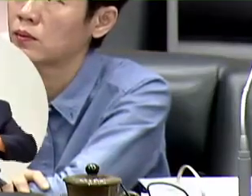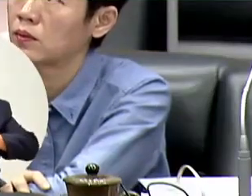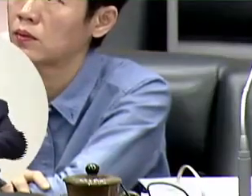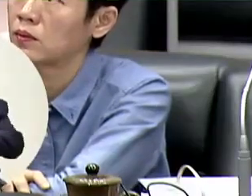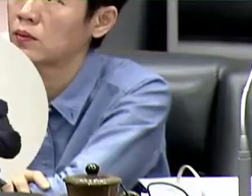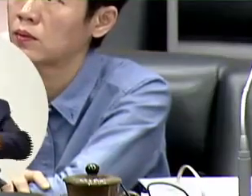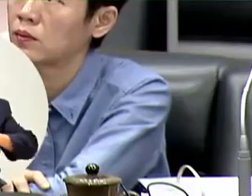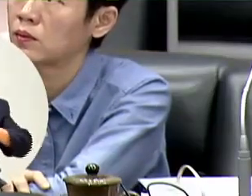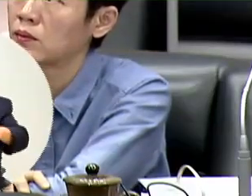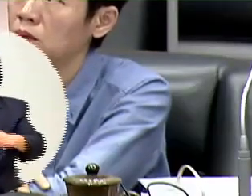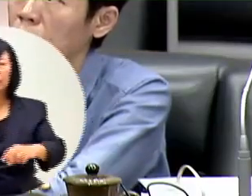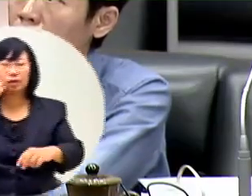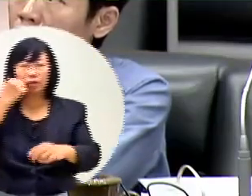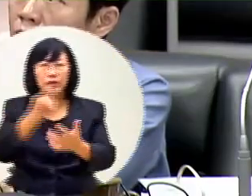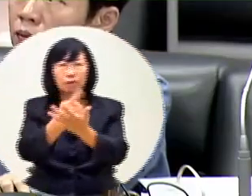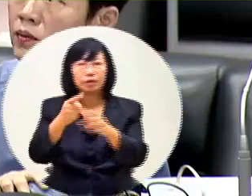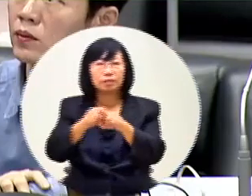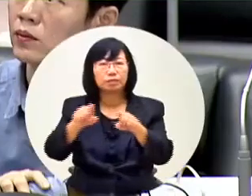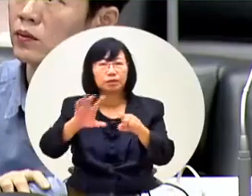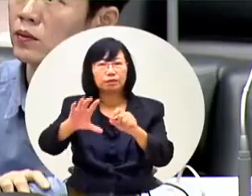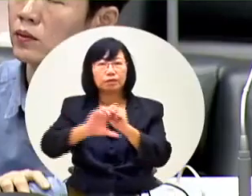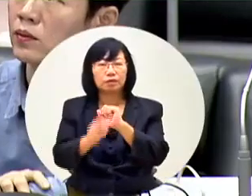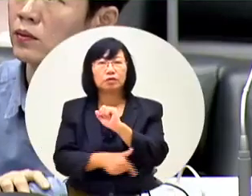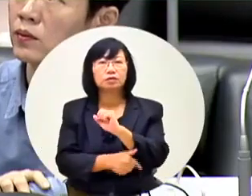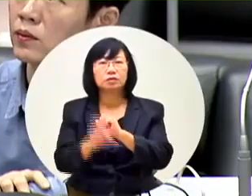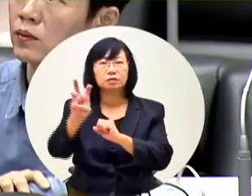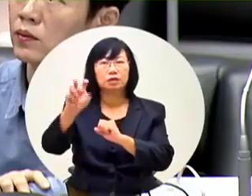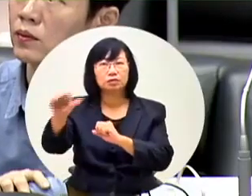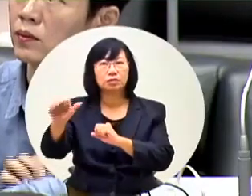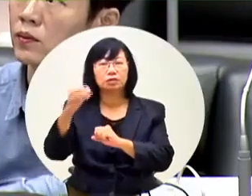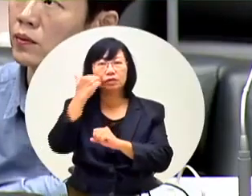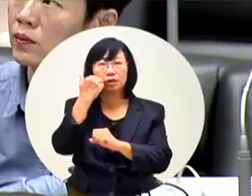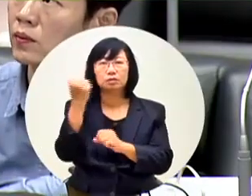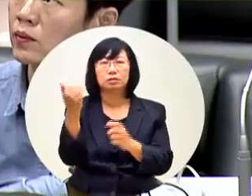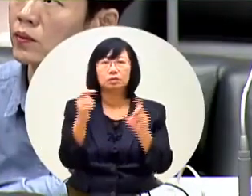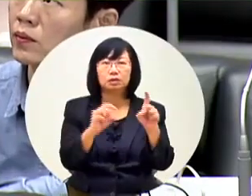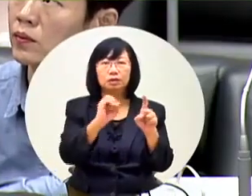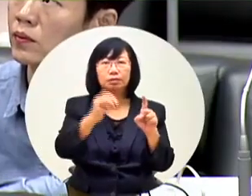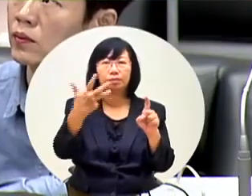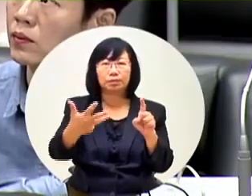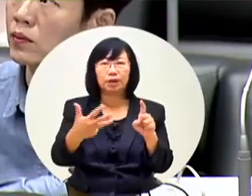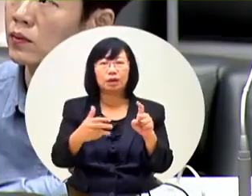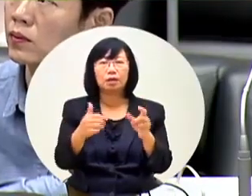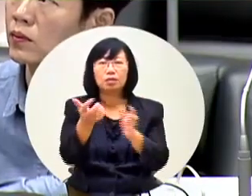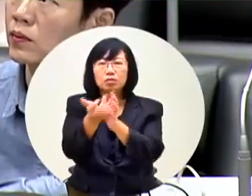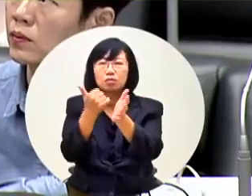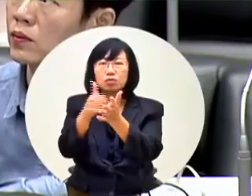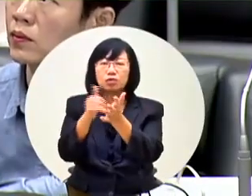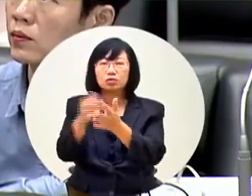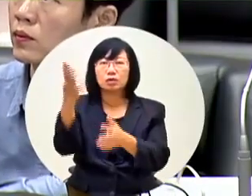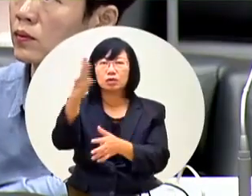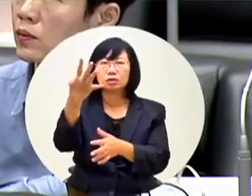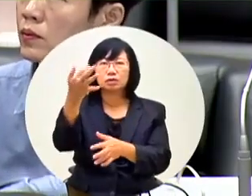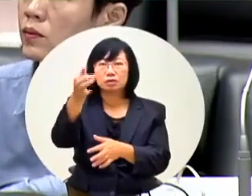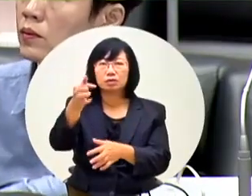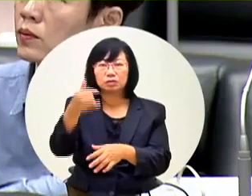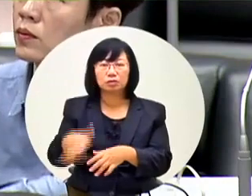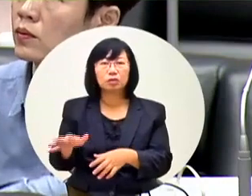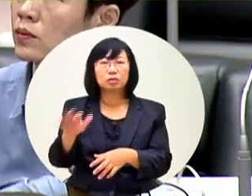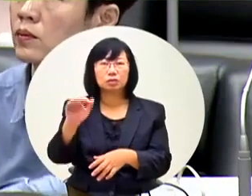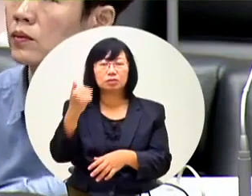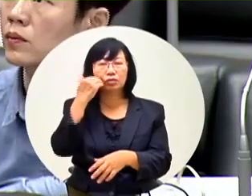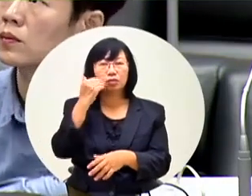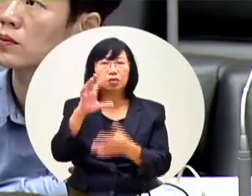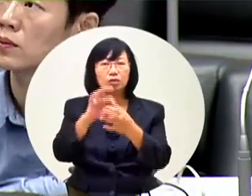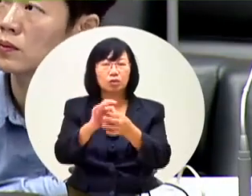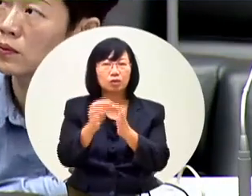尺都是350块。107年本预算有4亿多，108年有2亿多，但是108年有所谓的